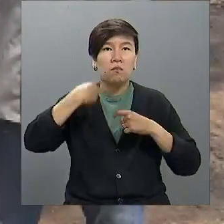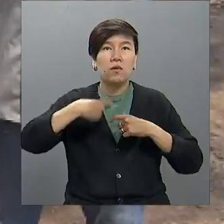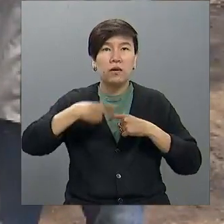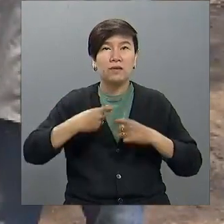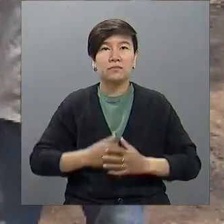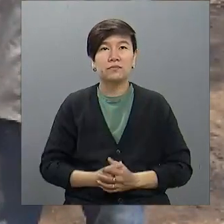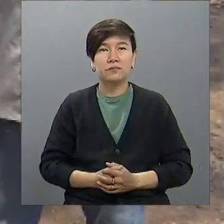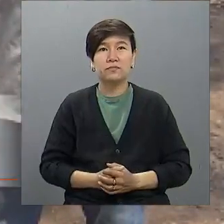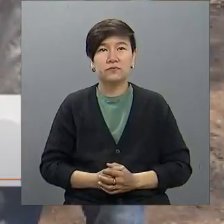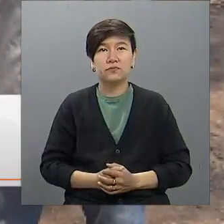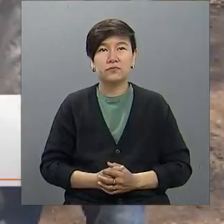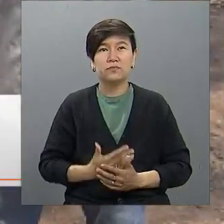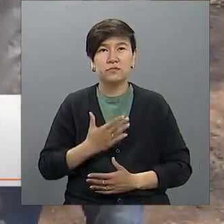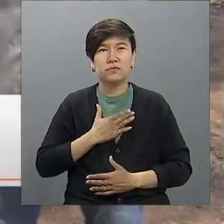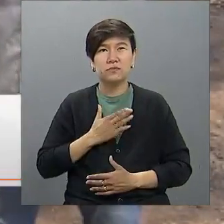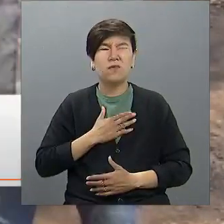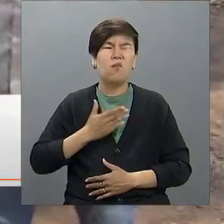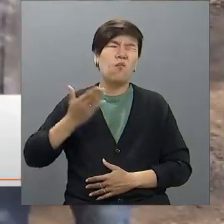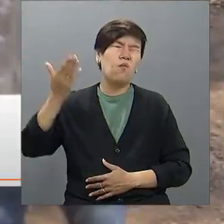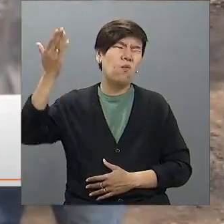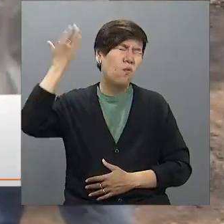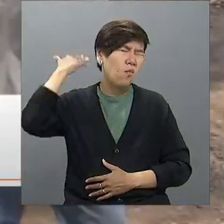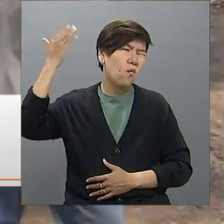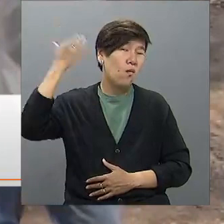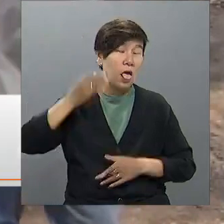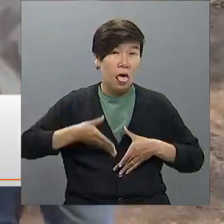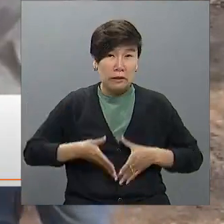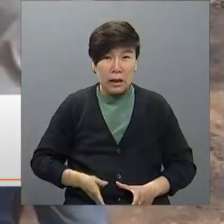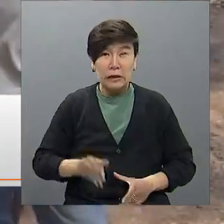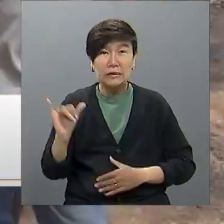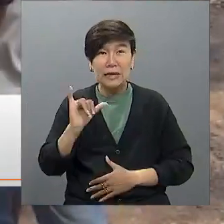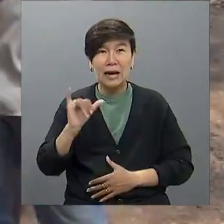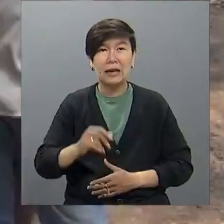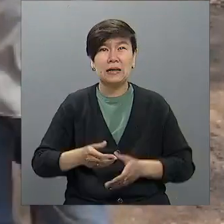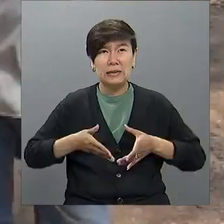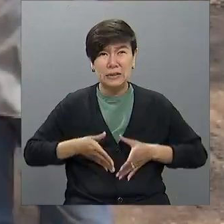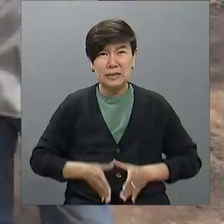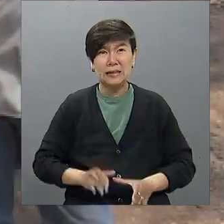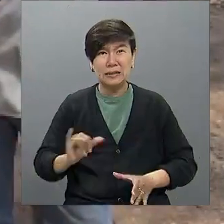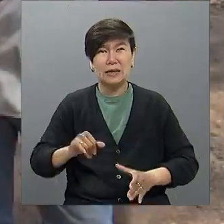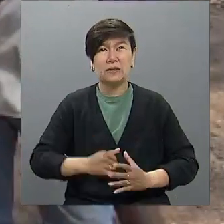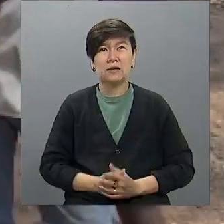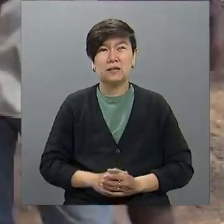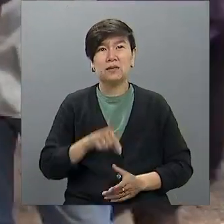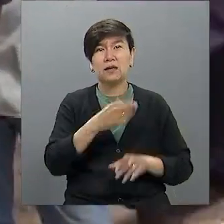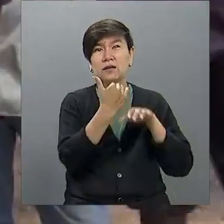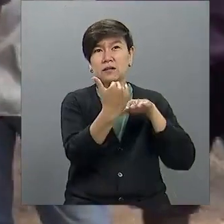ตั้งแต่ผมยังไม่เกิดครับตั้งแต่ผมยังไม่เกิดเหมือนถนนเส้นนี้เป็นถนนหา